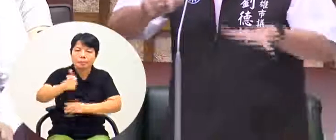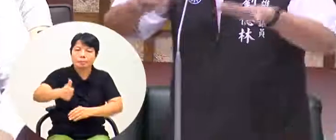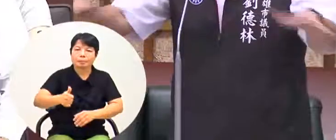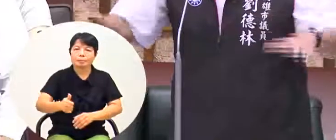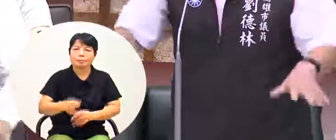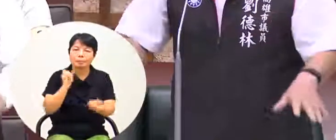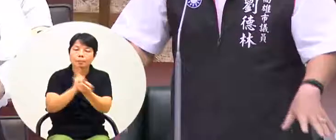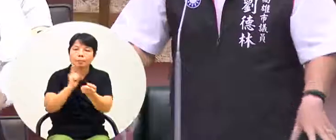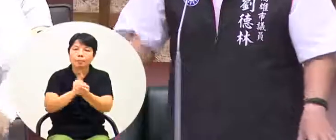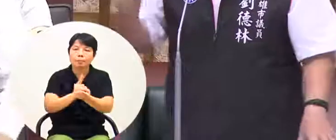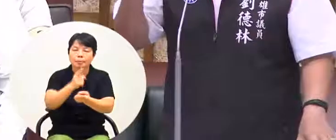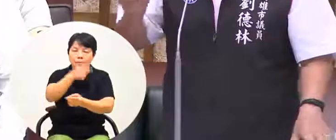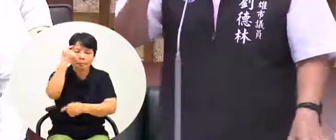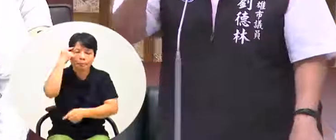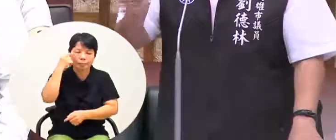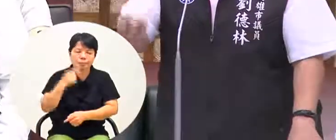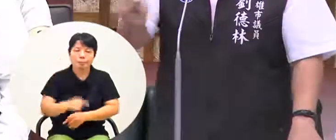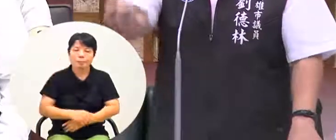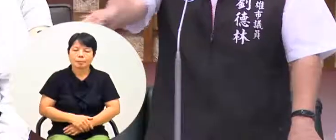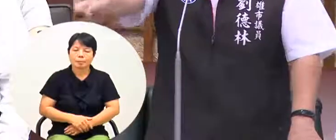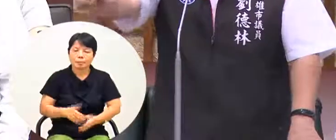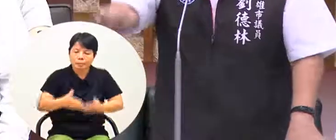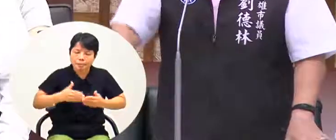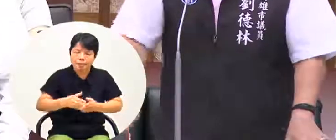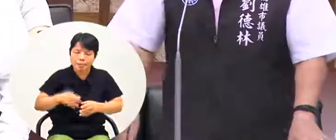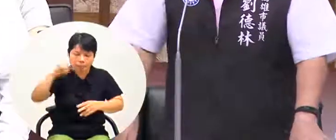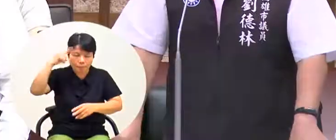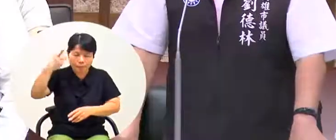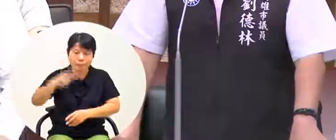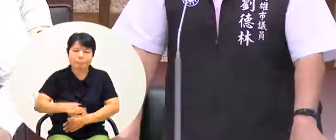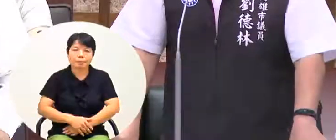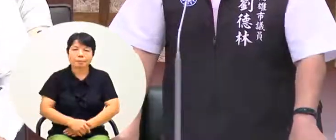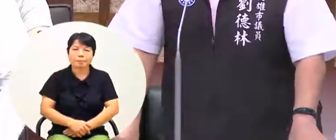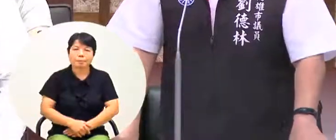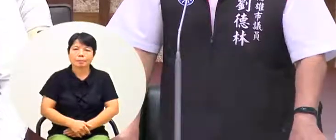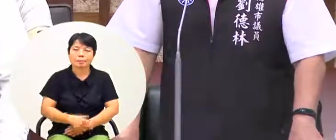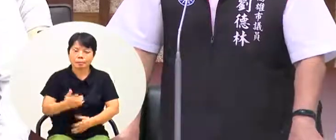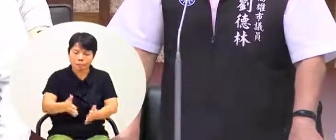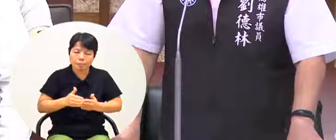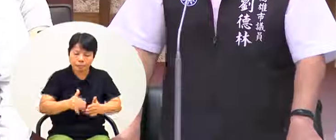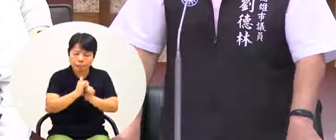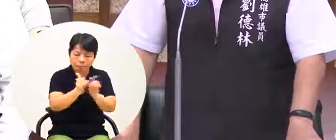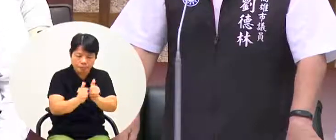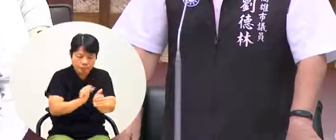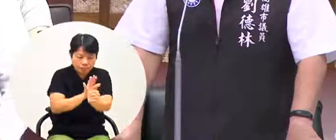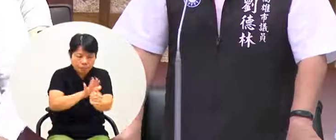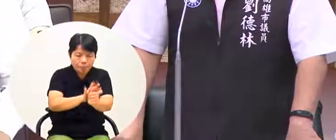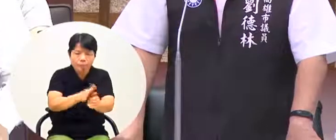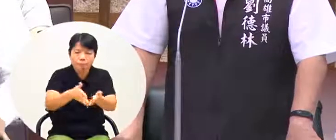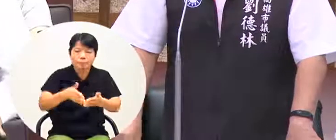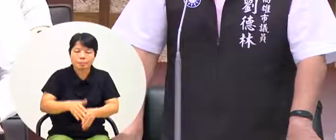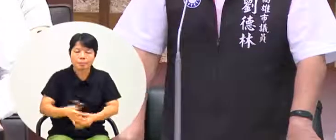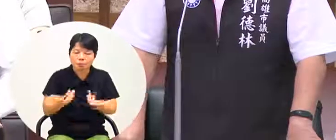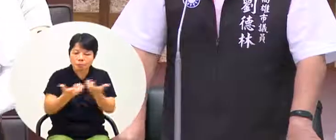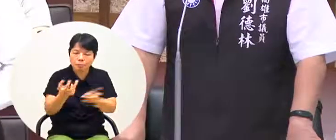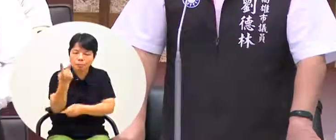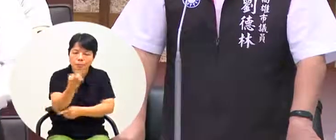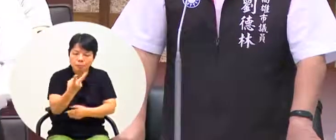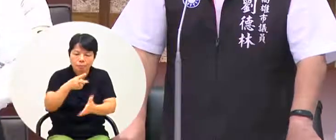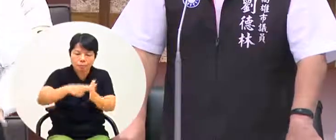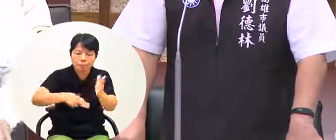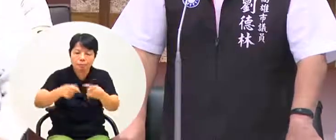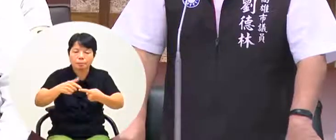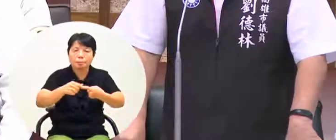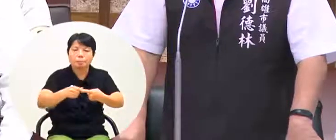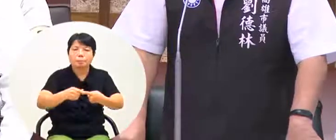念可以做放宽的一个体恤人民市民的一个。 我想分两个部分来说明啊，第一个部分就是